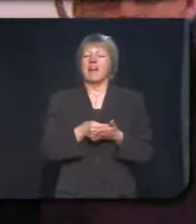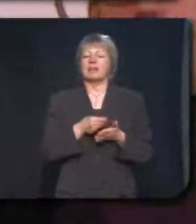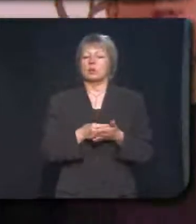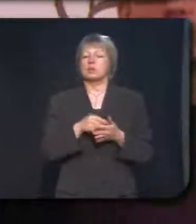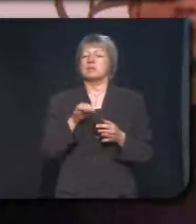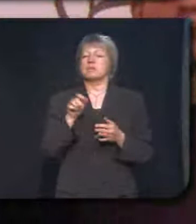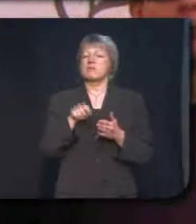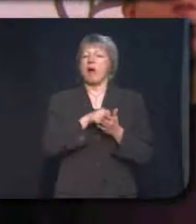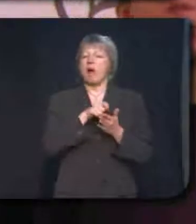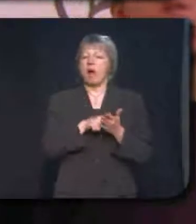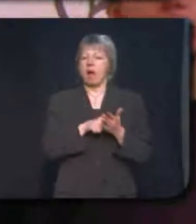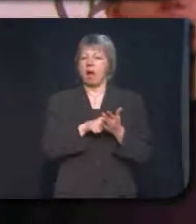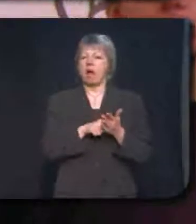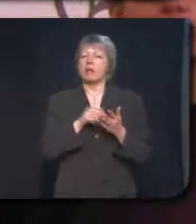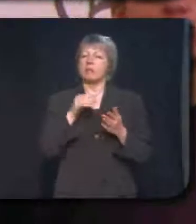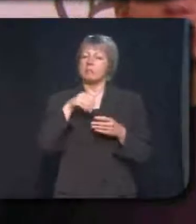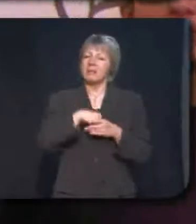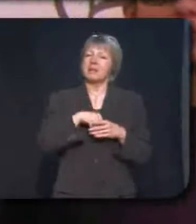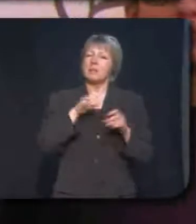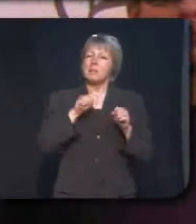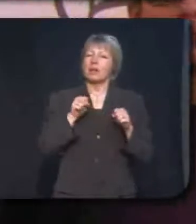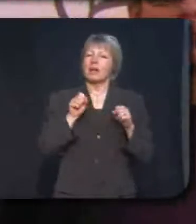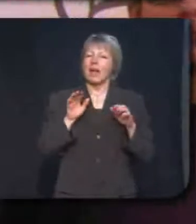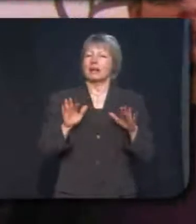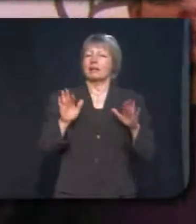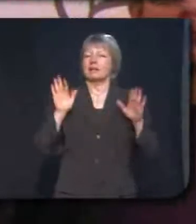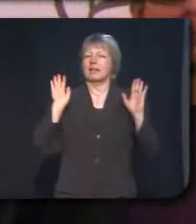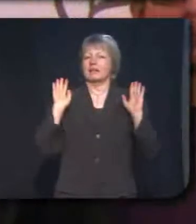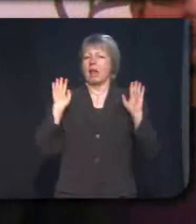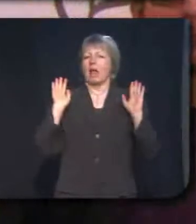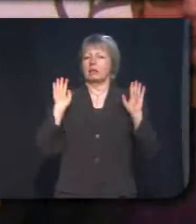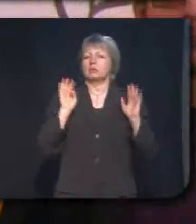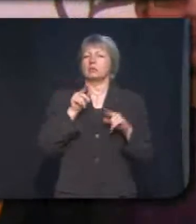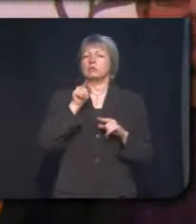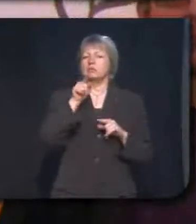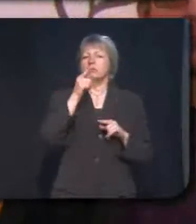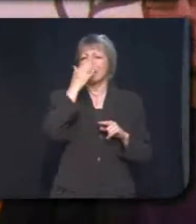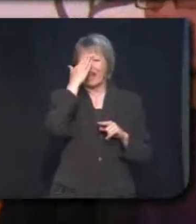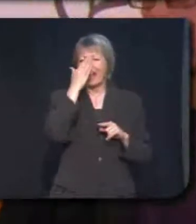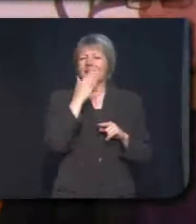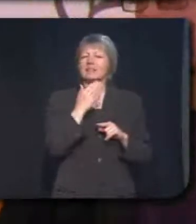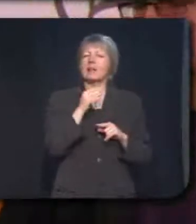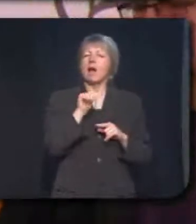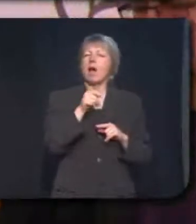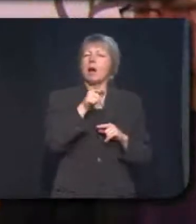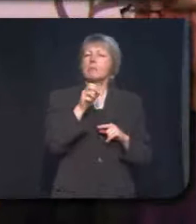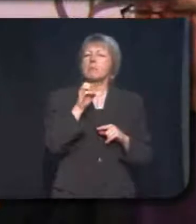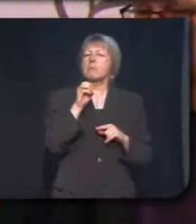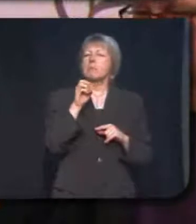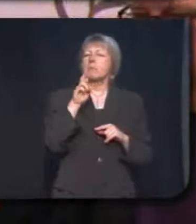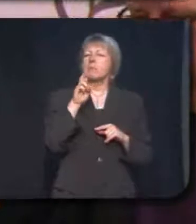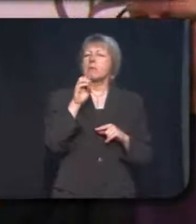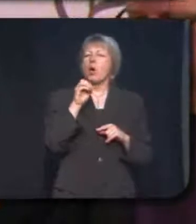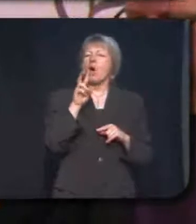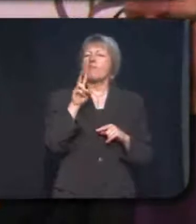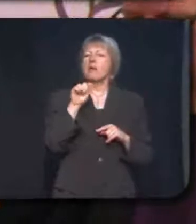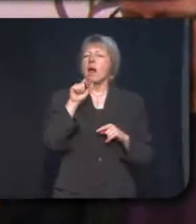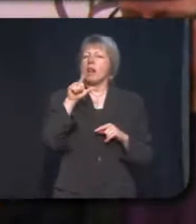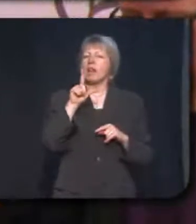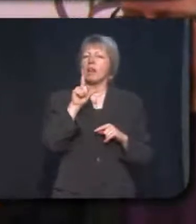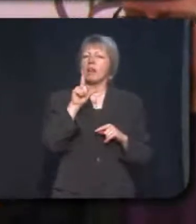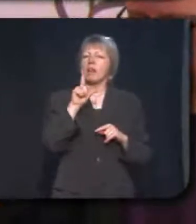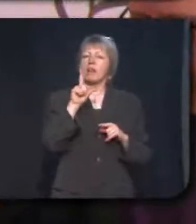wir kennen bereits die dass der probe-voting und in einigen Landesverbänden wurde den aufstandsversammlung bewertungswahl verwendet um auch Listenkandidaten zu wählen